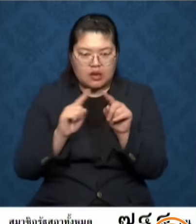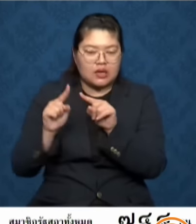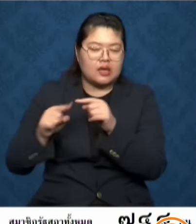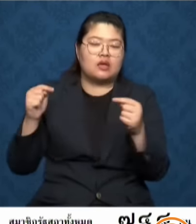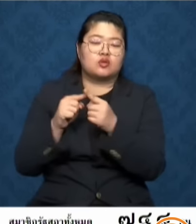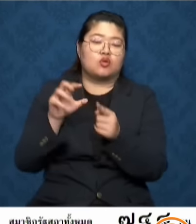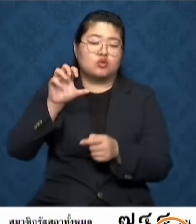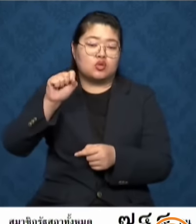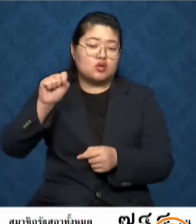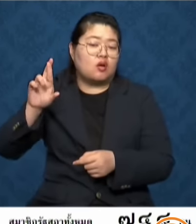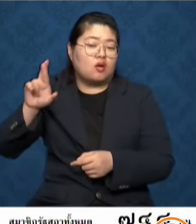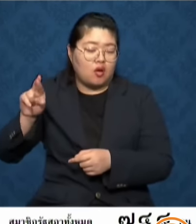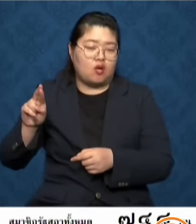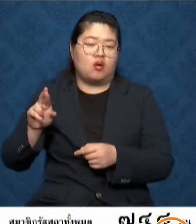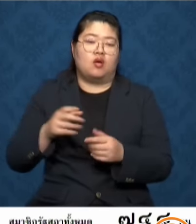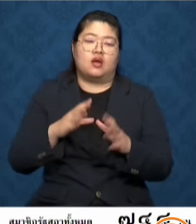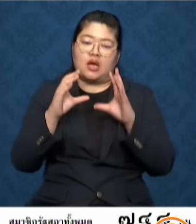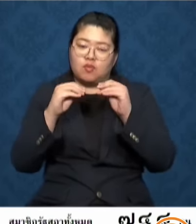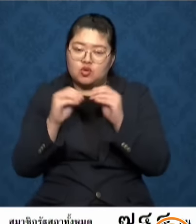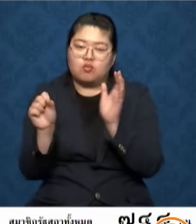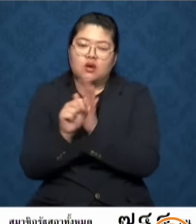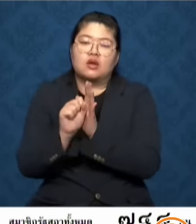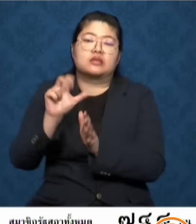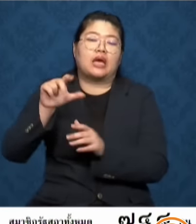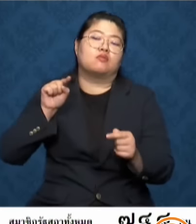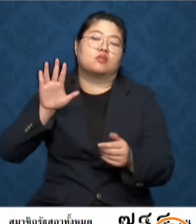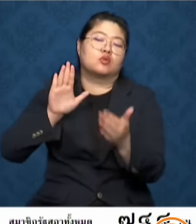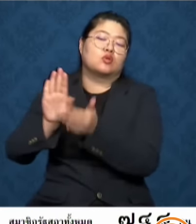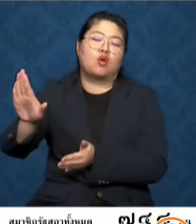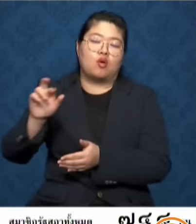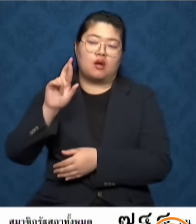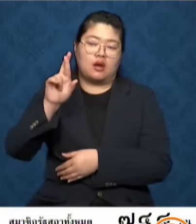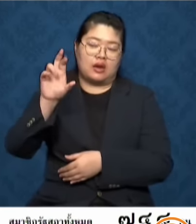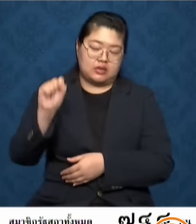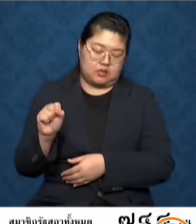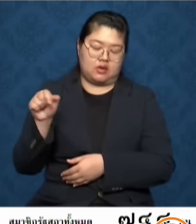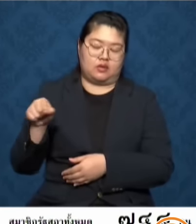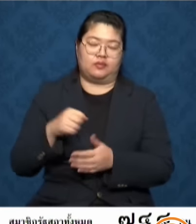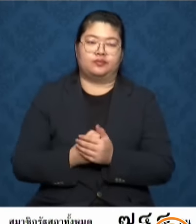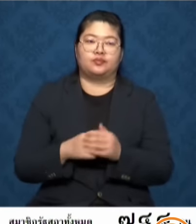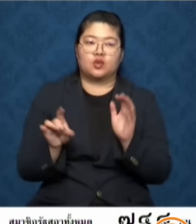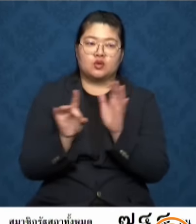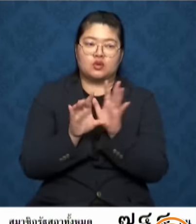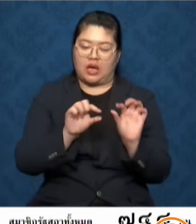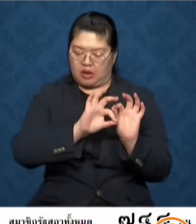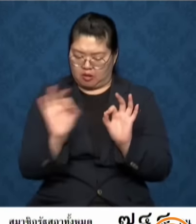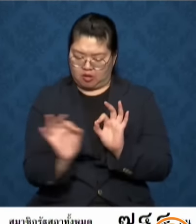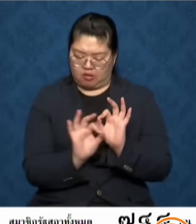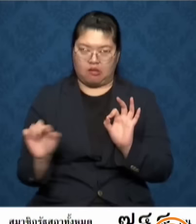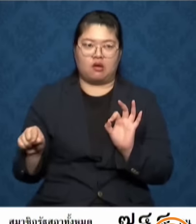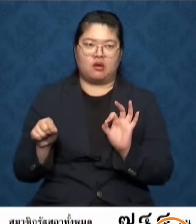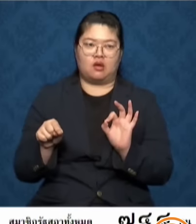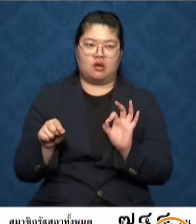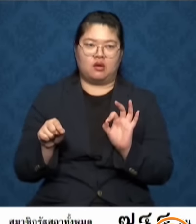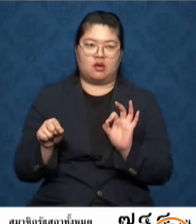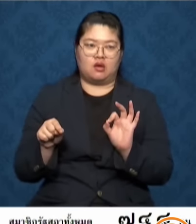สาสรอที่ผางคามเห็นชอบสาวาระของรฐธภาพมาและประยคสดทายครัชัดเจนยงเปกานั้อกครัของคำวธิชัของททรวี